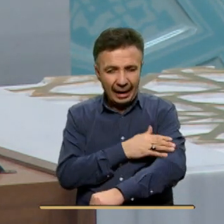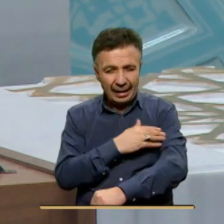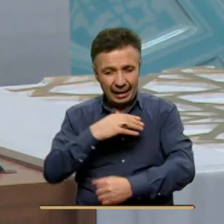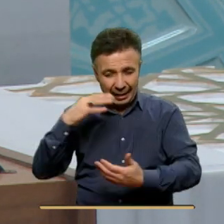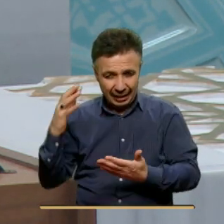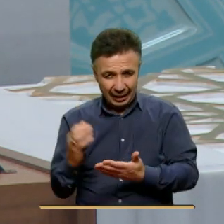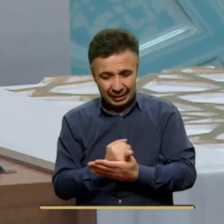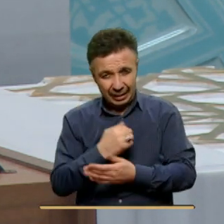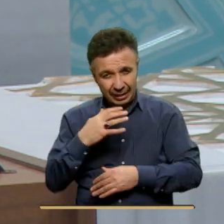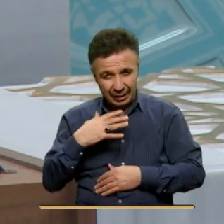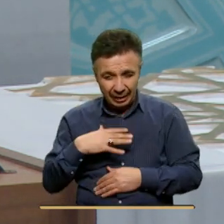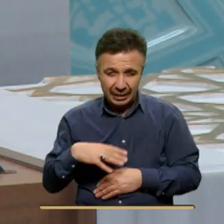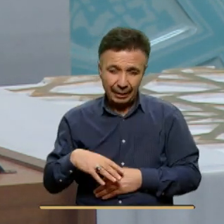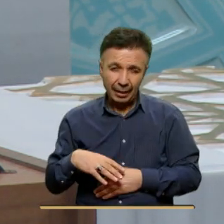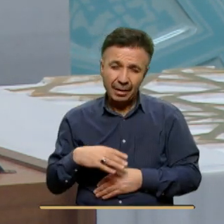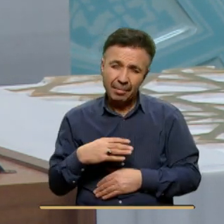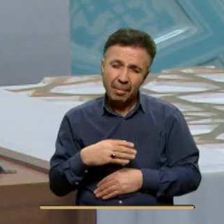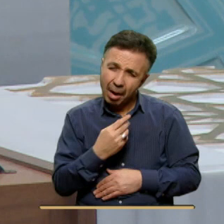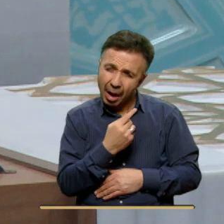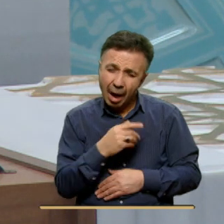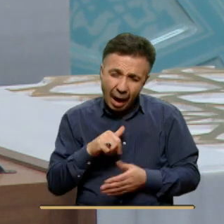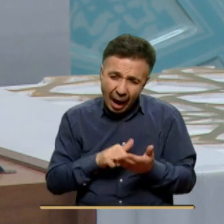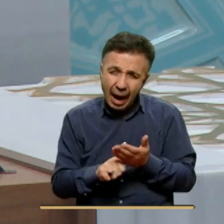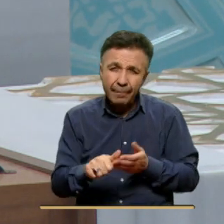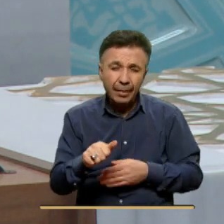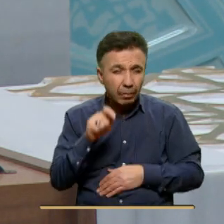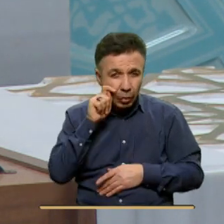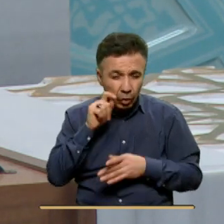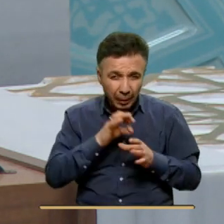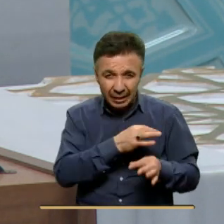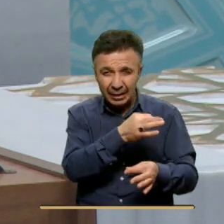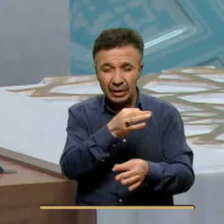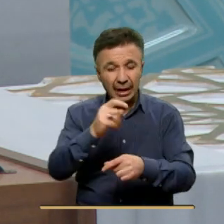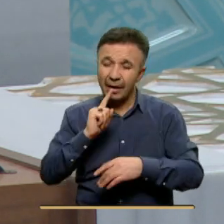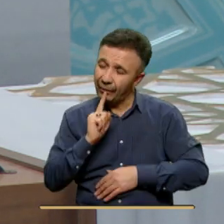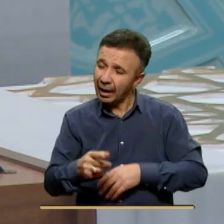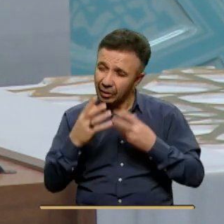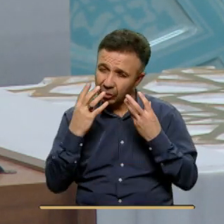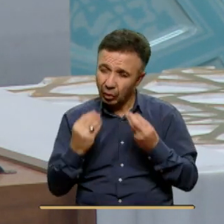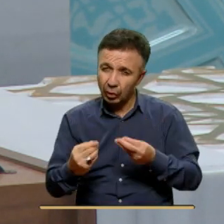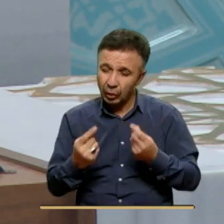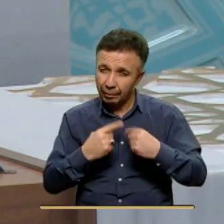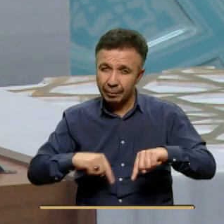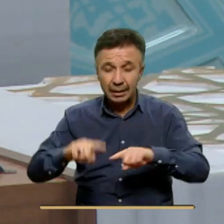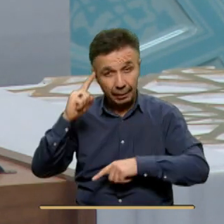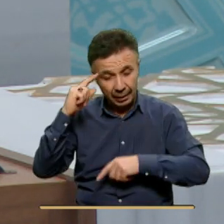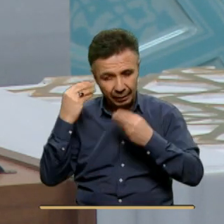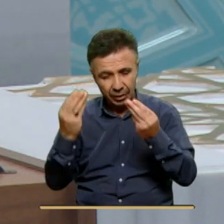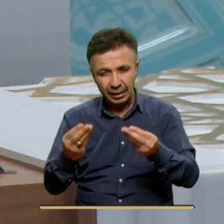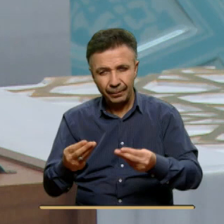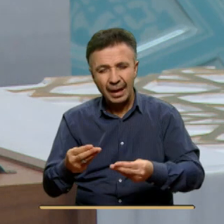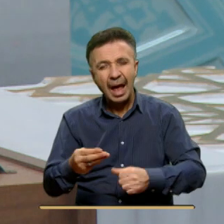etmenin her Müslümana farz olduğunu bizlere bildirmişlerdir. Helalin